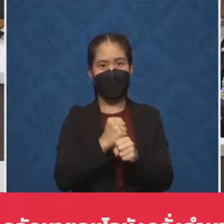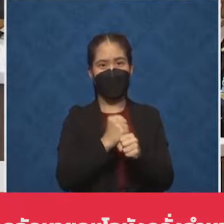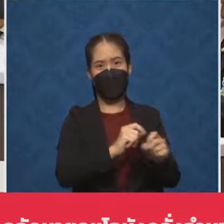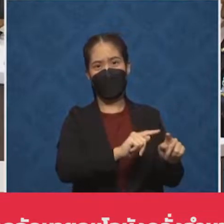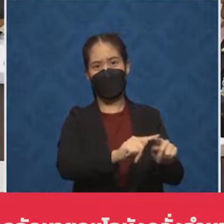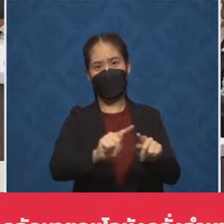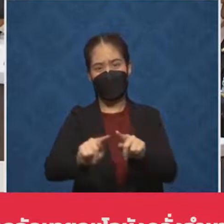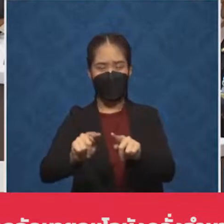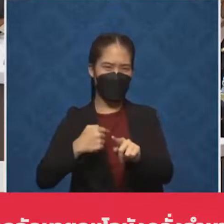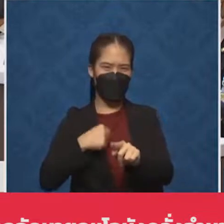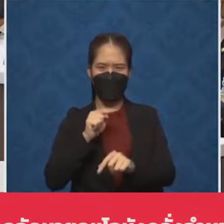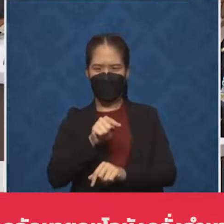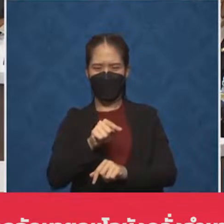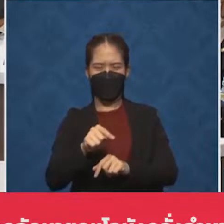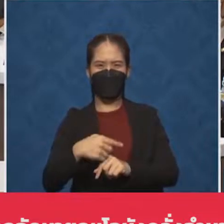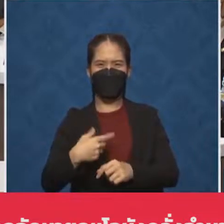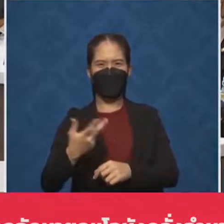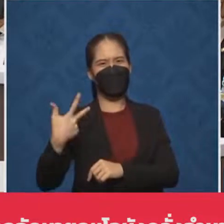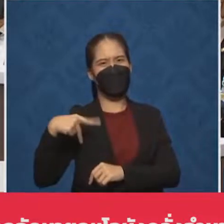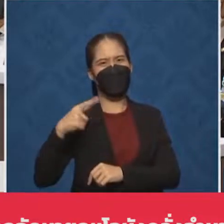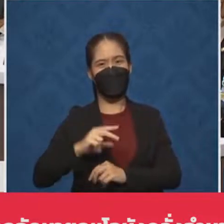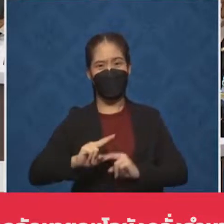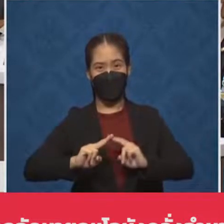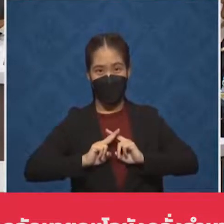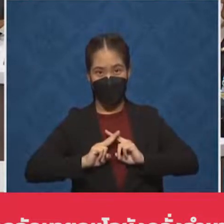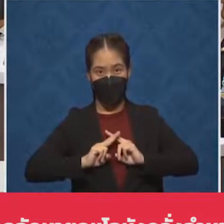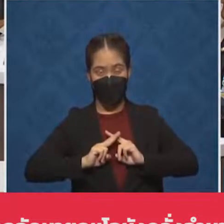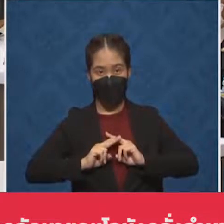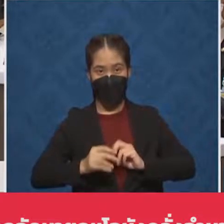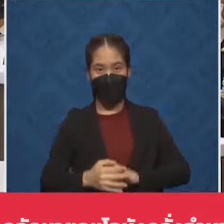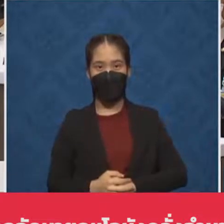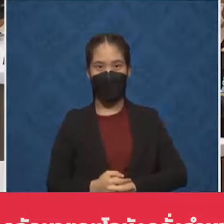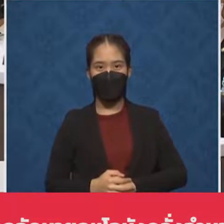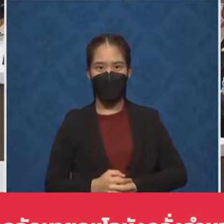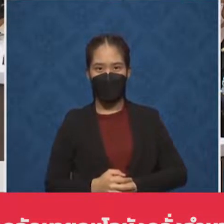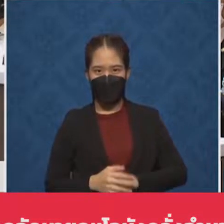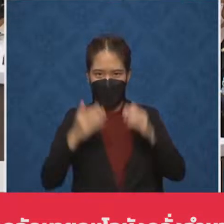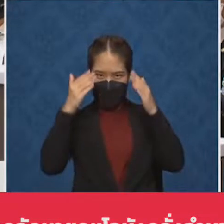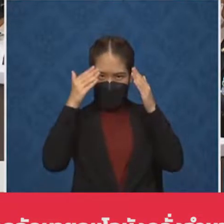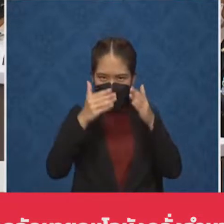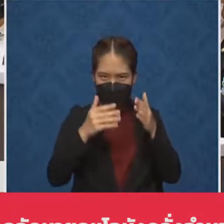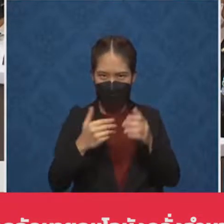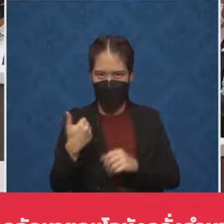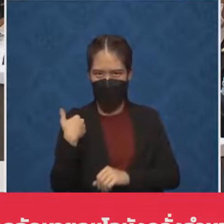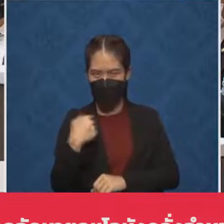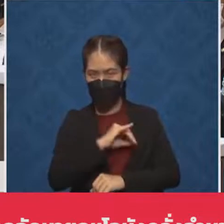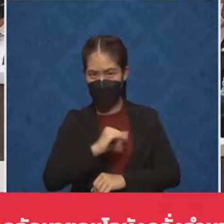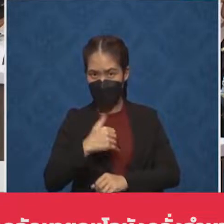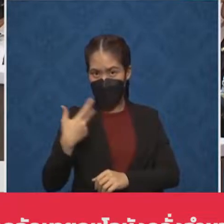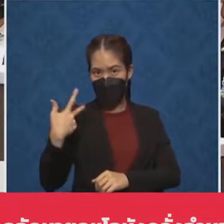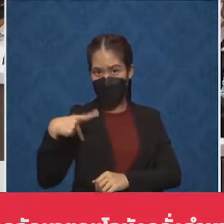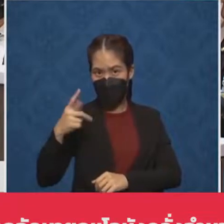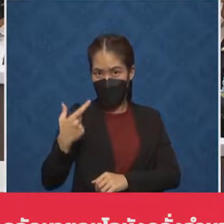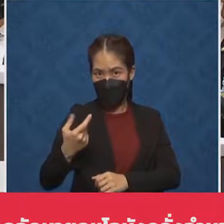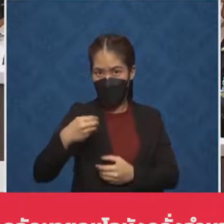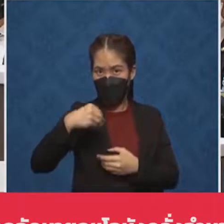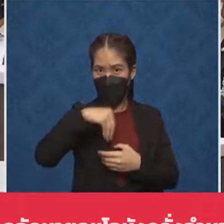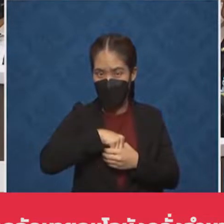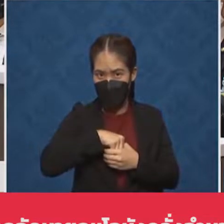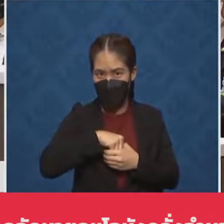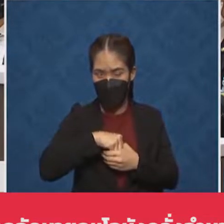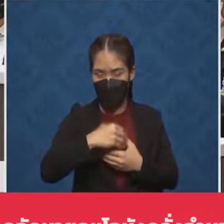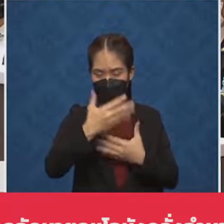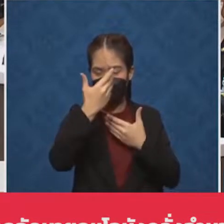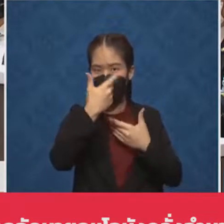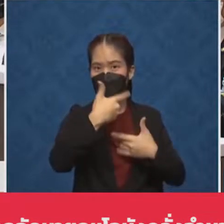ถามว่าพลเอกประยุทธ์มีประชาชนในหัวใจหรือไม่จะยอมรับหรือว่าทุกๆ 7นาทีมีคนตายเพราะการบก